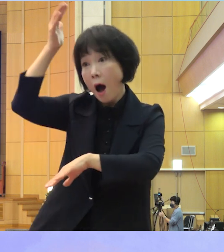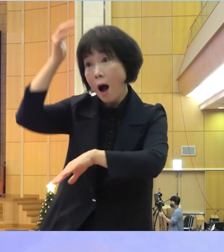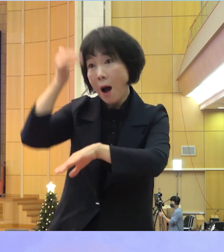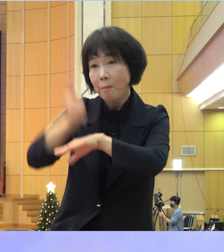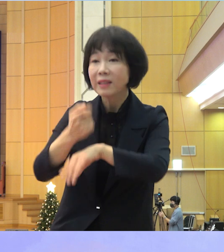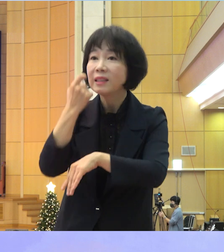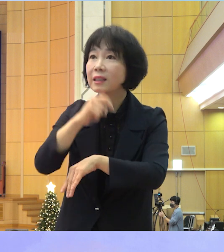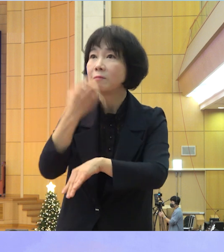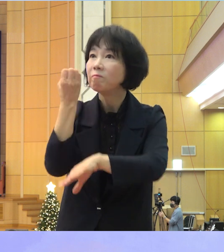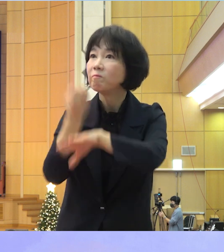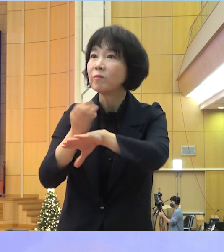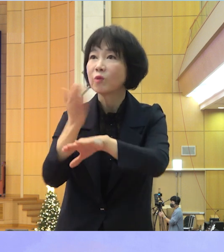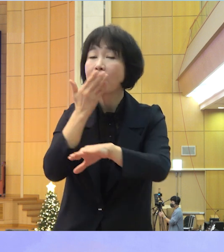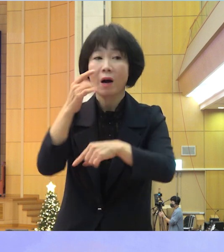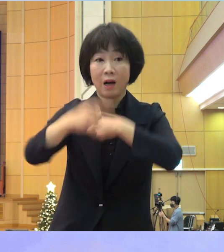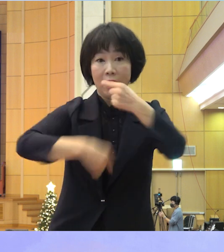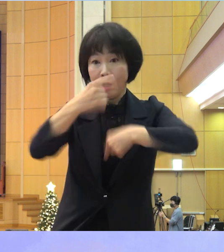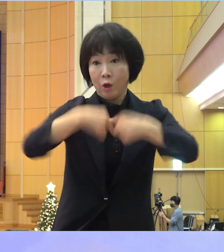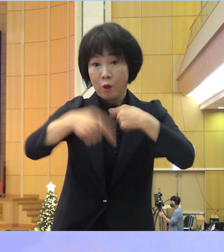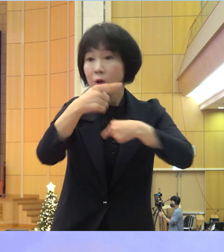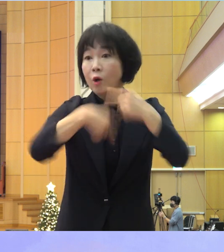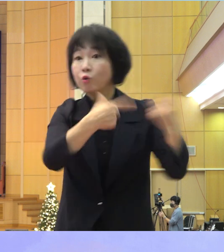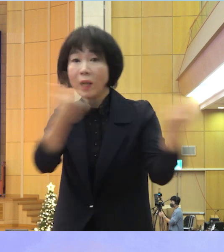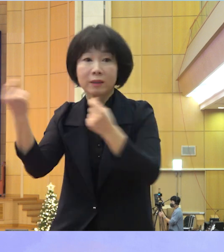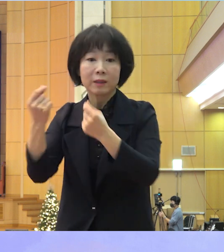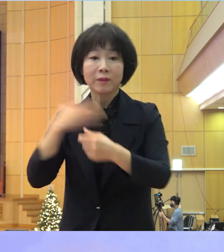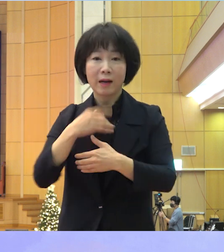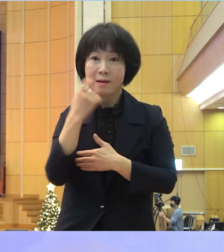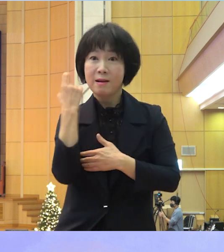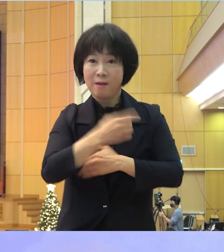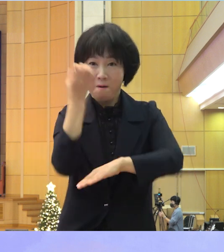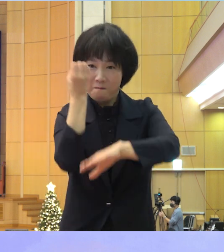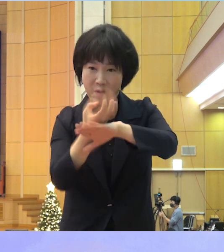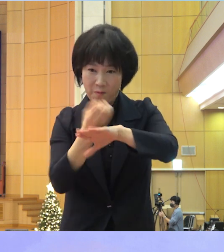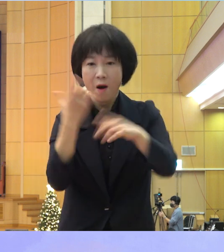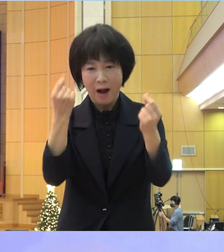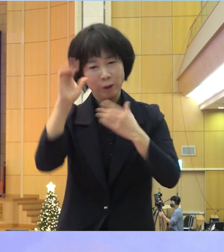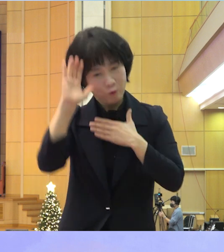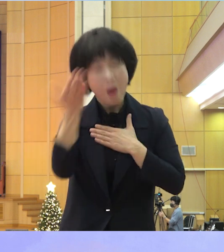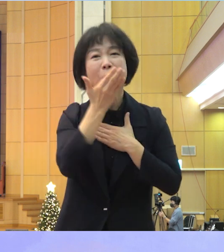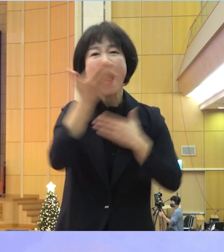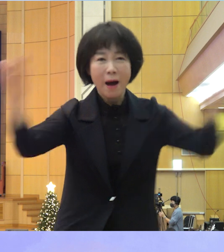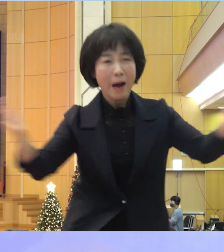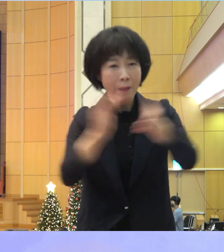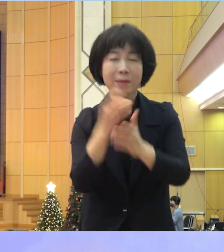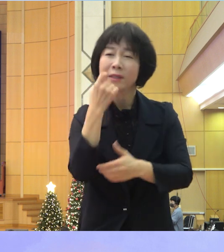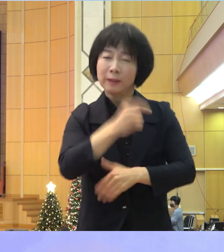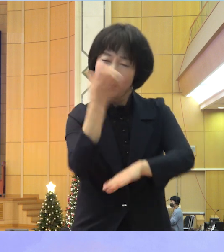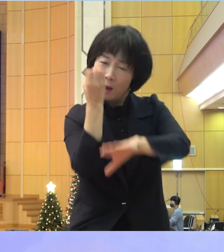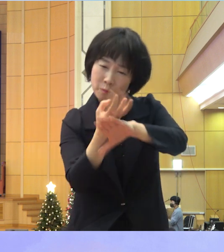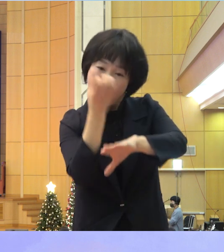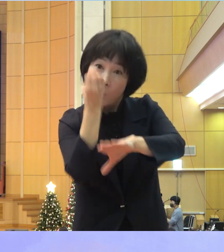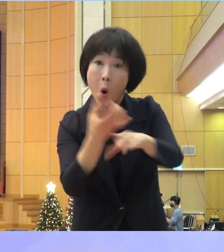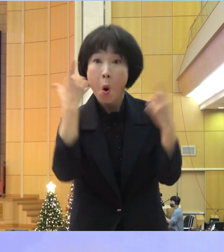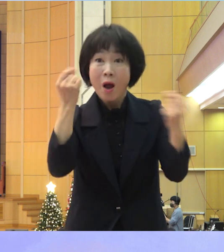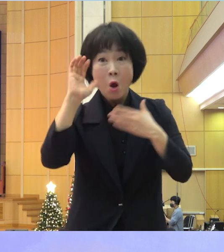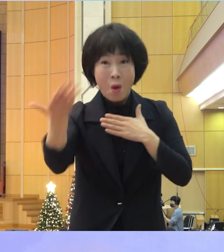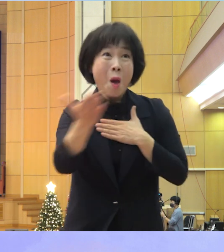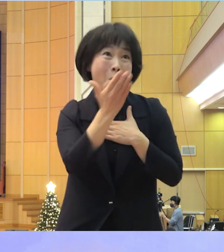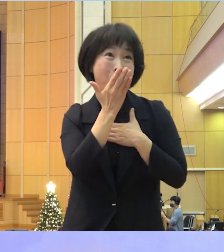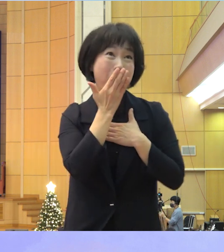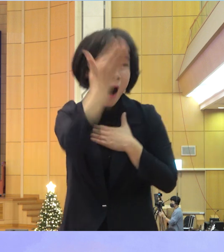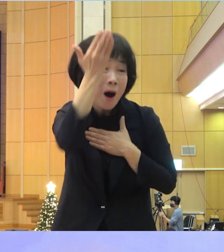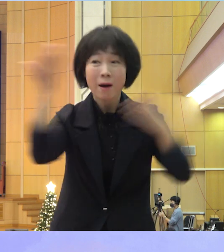하리라. 따라합시다. 정금같이 되게 하리라. 정금같이